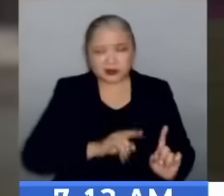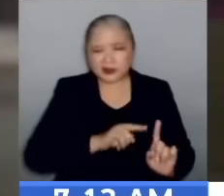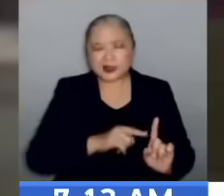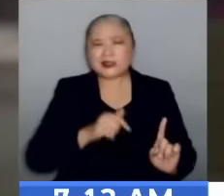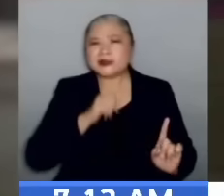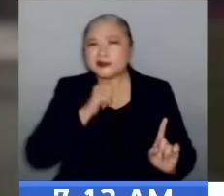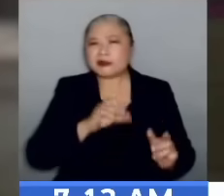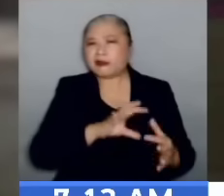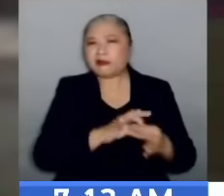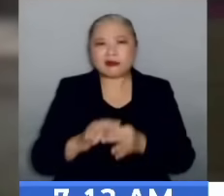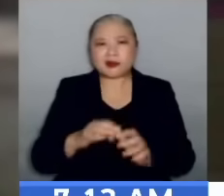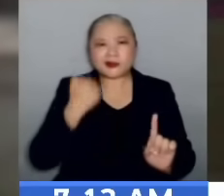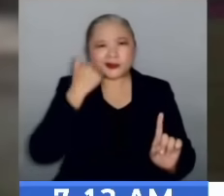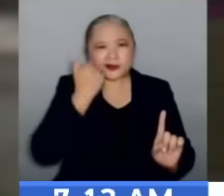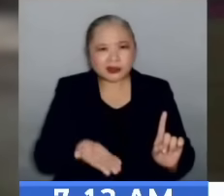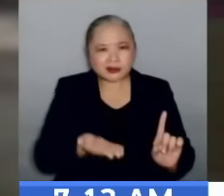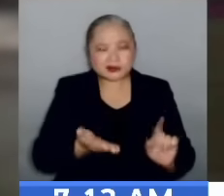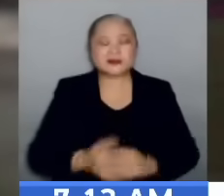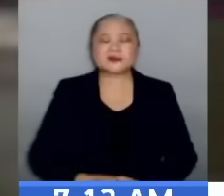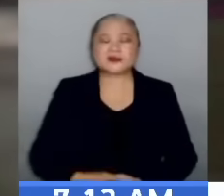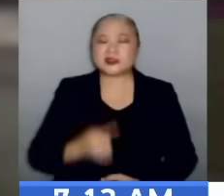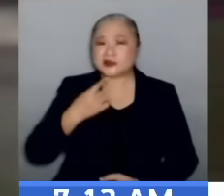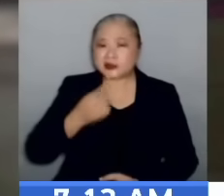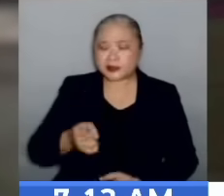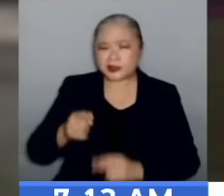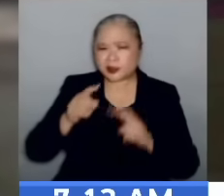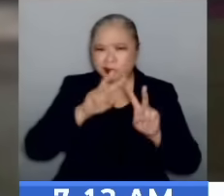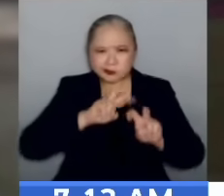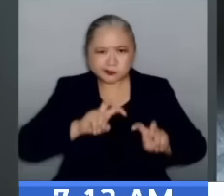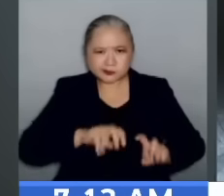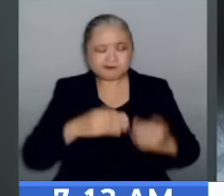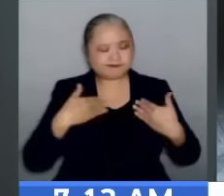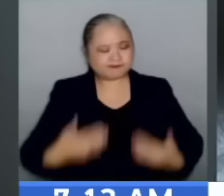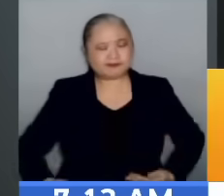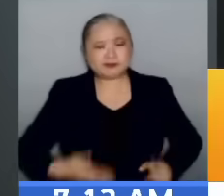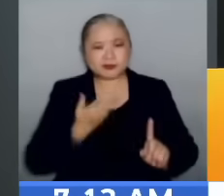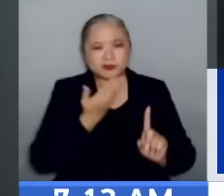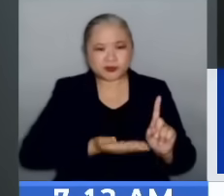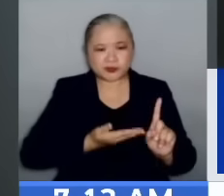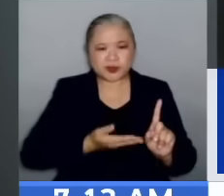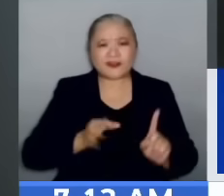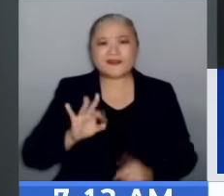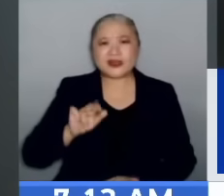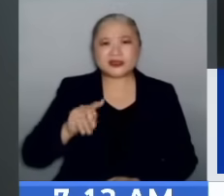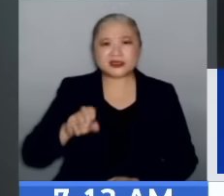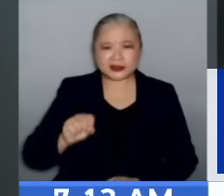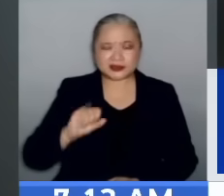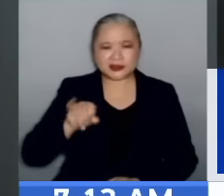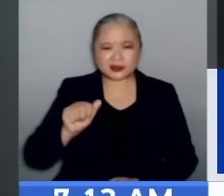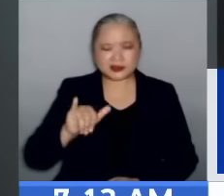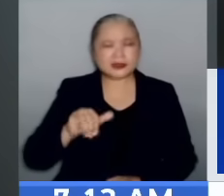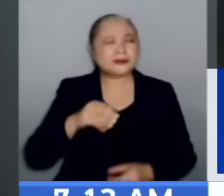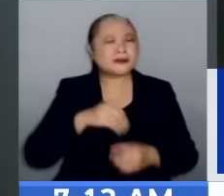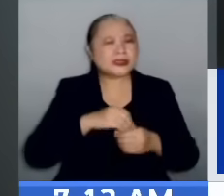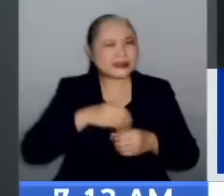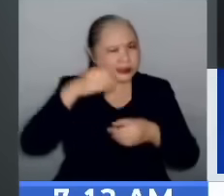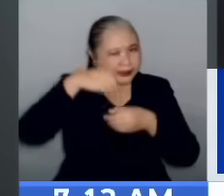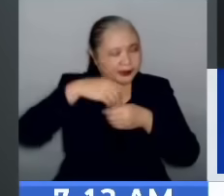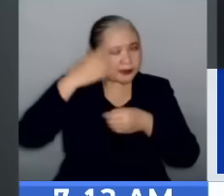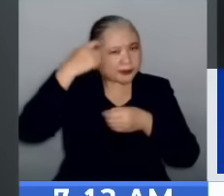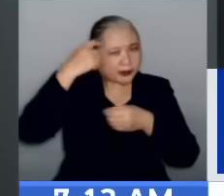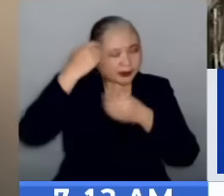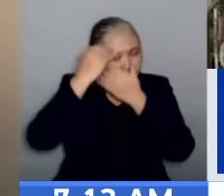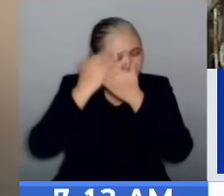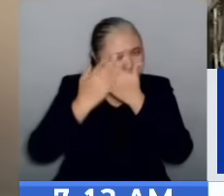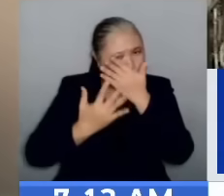PNP Forensic Group, base autopsy na isinagawa kay Francis J. Gumikib, intracerebral hemorrhage at edema